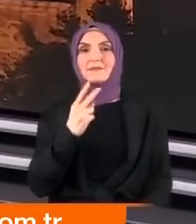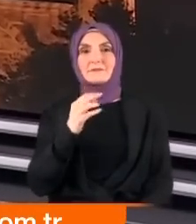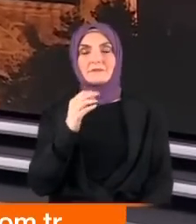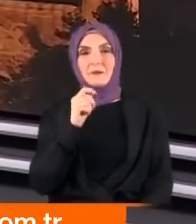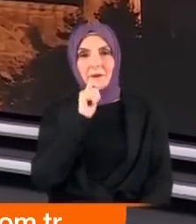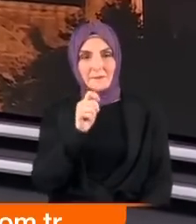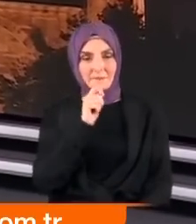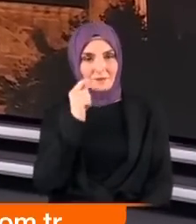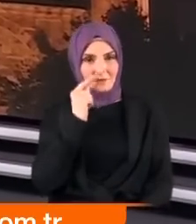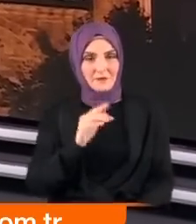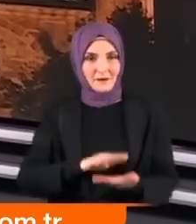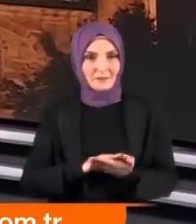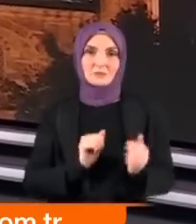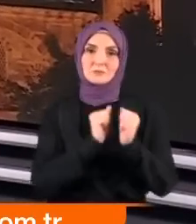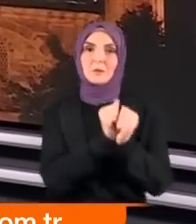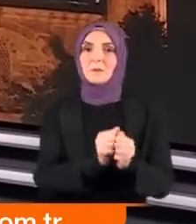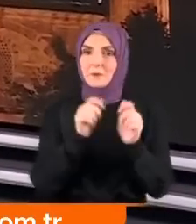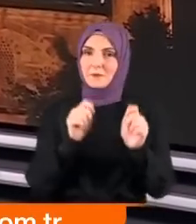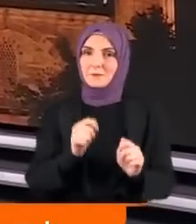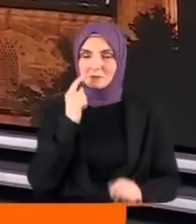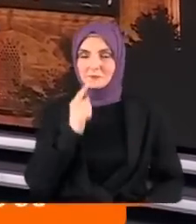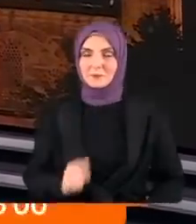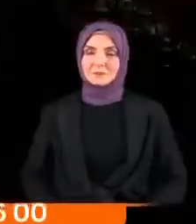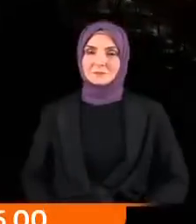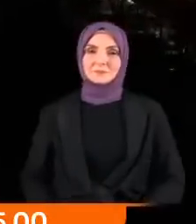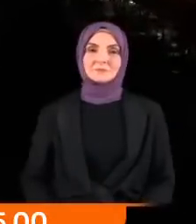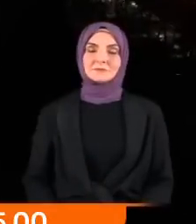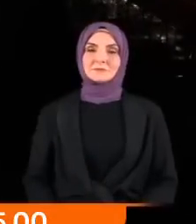Altuğ ve Gökhan Aktaş'ın özel haberi.